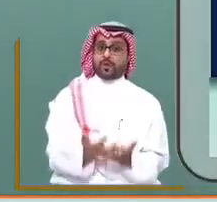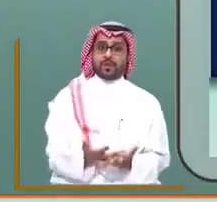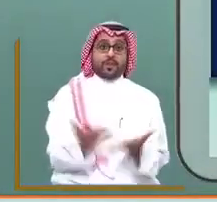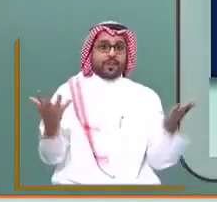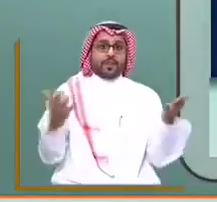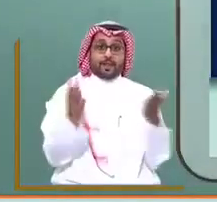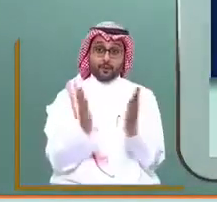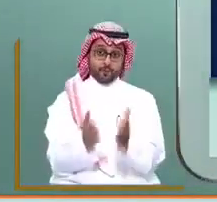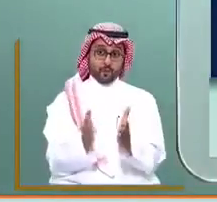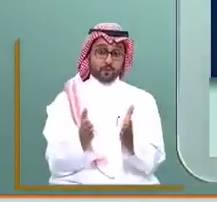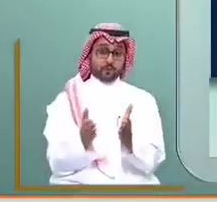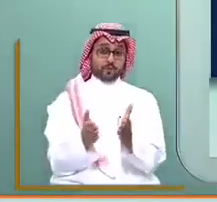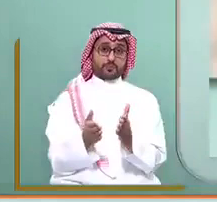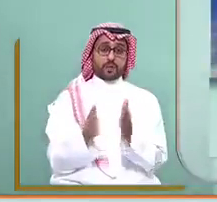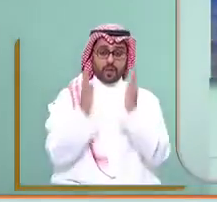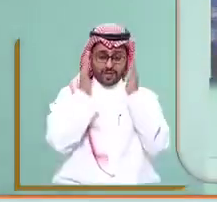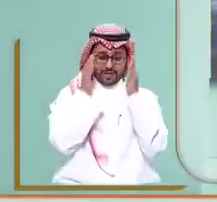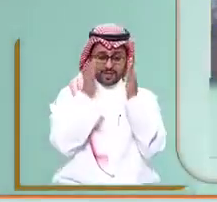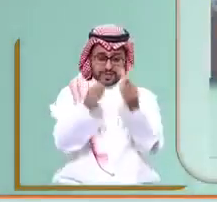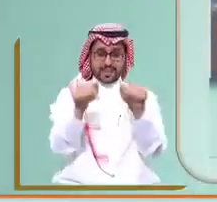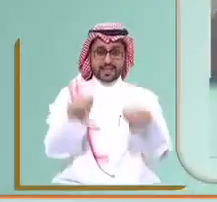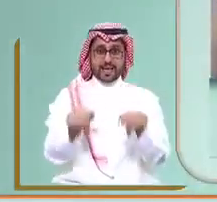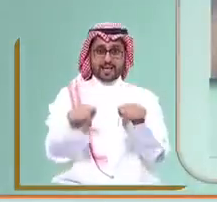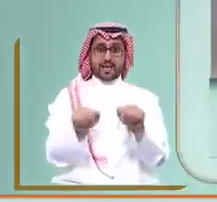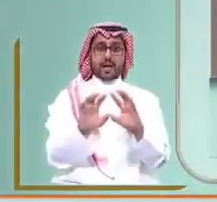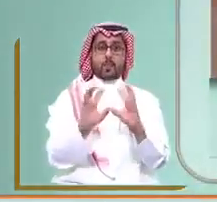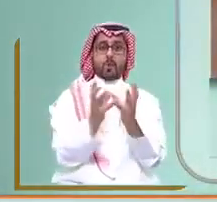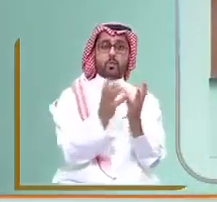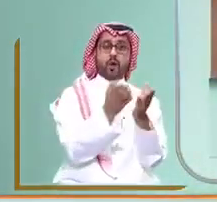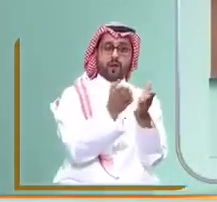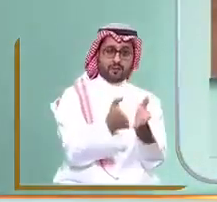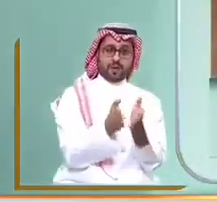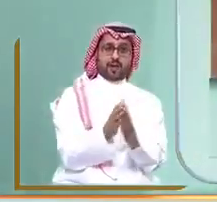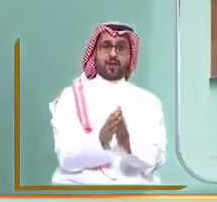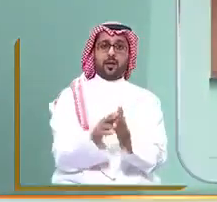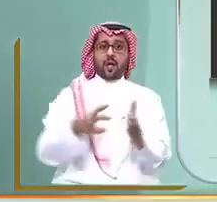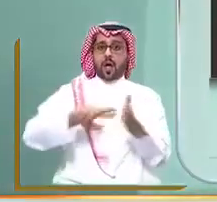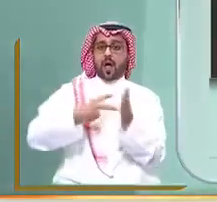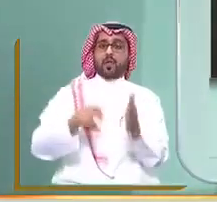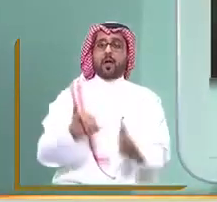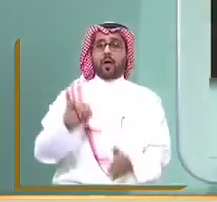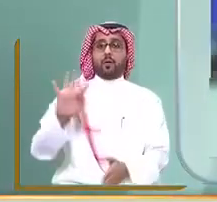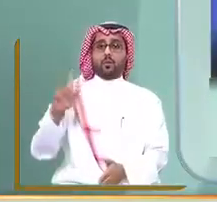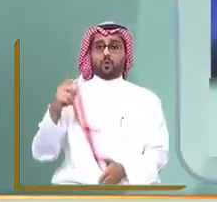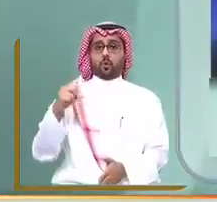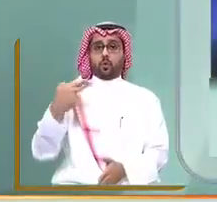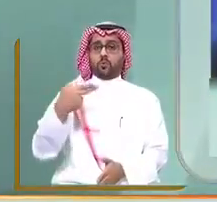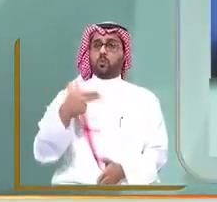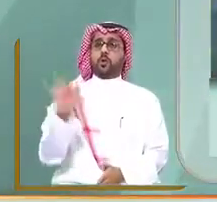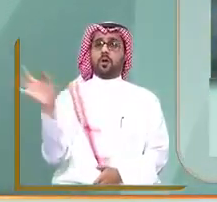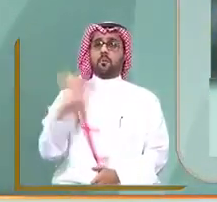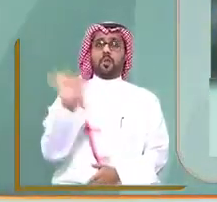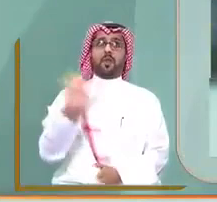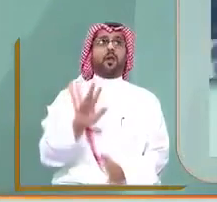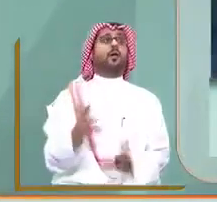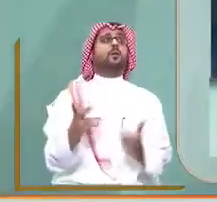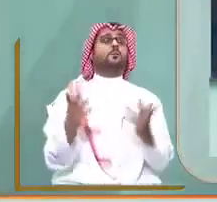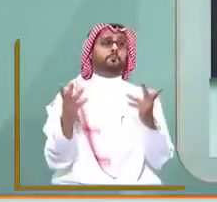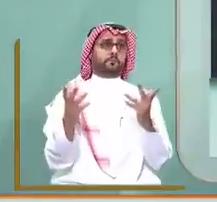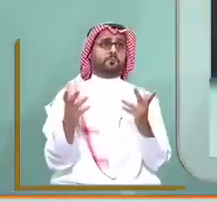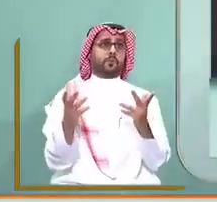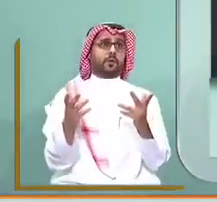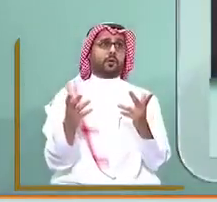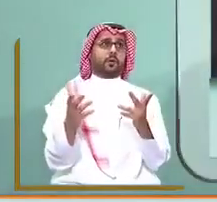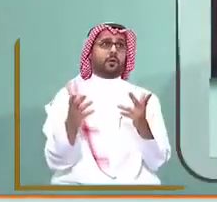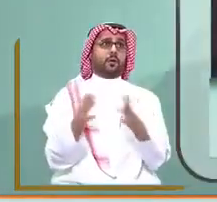حصلناها. التركيز الان على مجموعة من المشاريع كبداية للمركز، سواء مشاريع فيما يتعلق